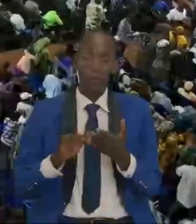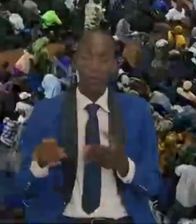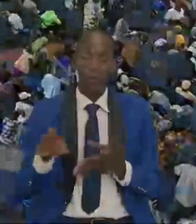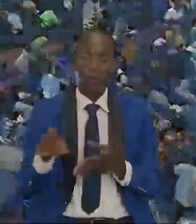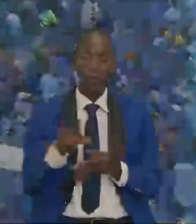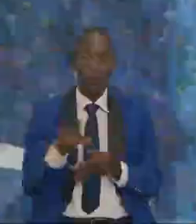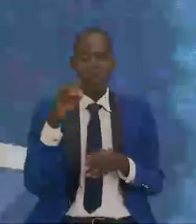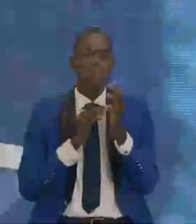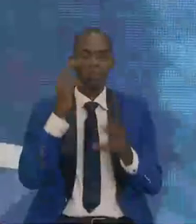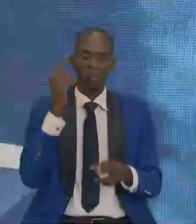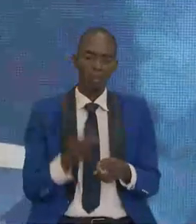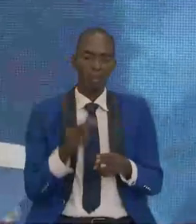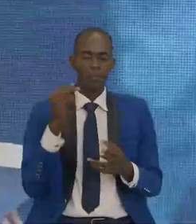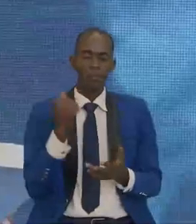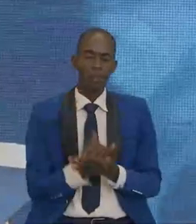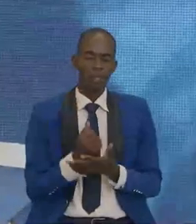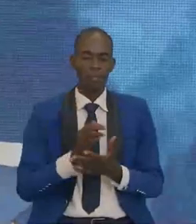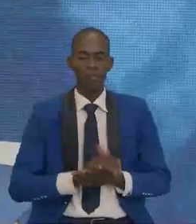pardonne-leur au nom de Jésus-Christ.